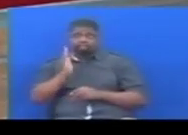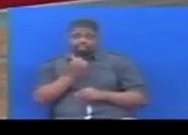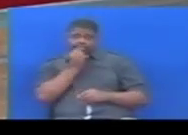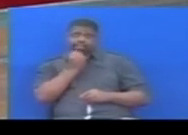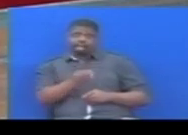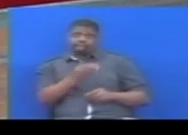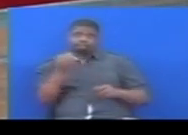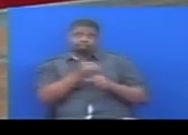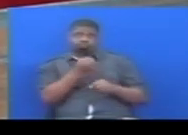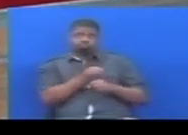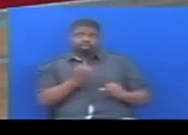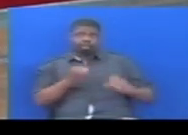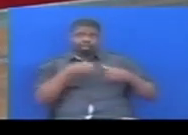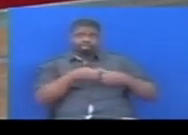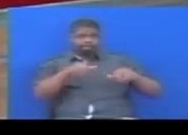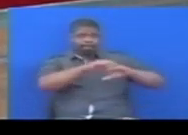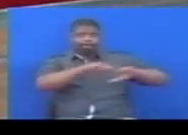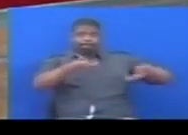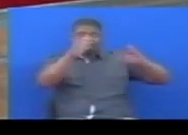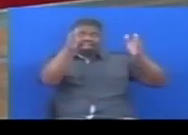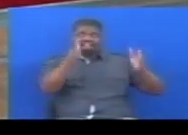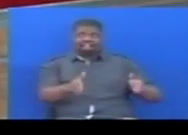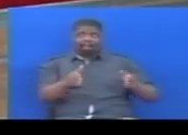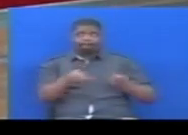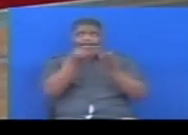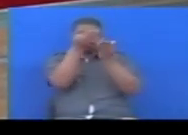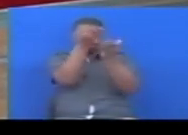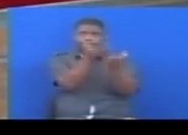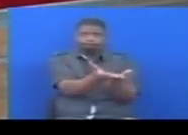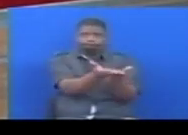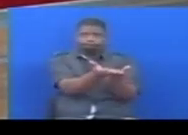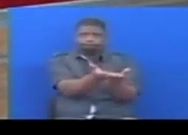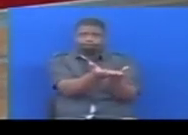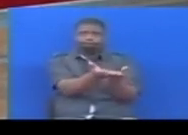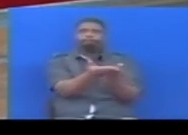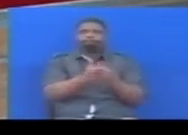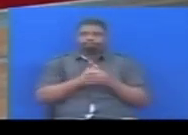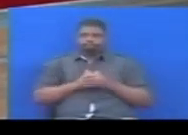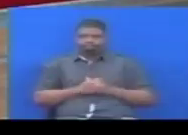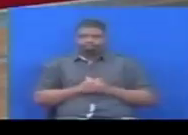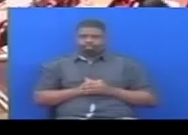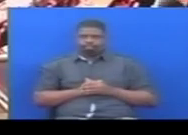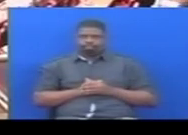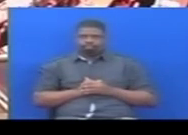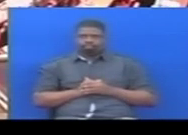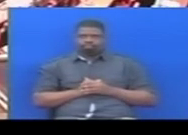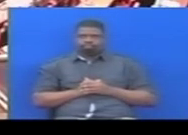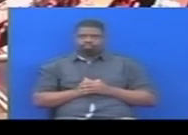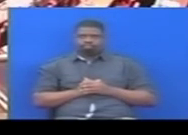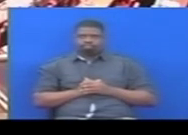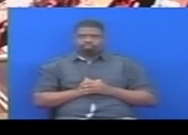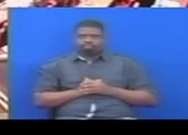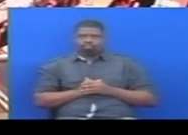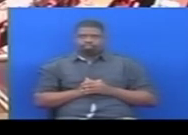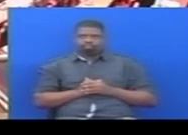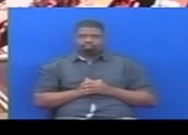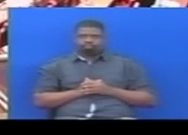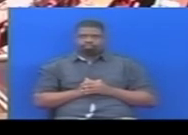ya shughuli za kamati kwa mwaka 2018. Mheshimiwa Naibu Spika, naomba kuwasilisha.